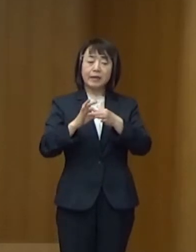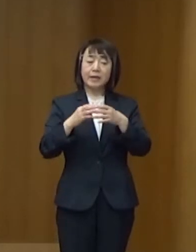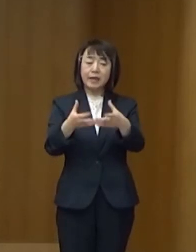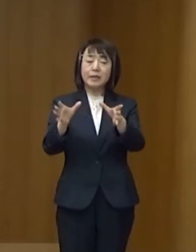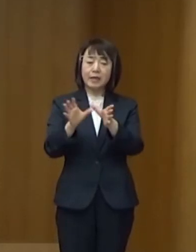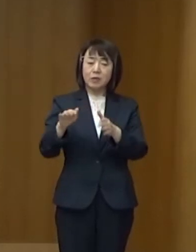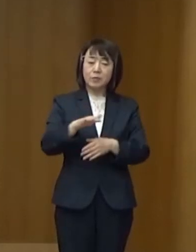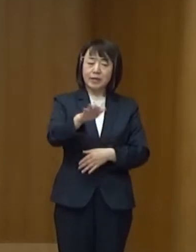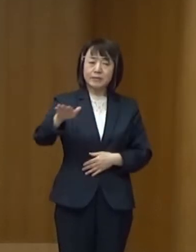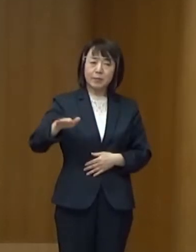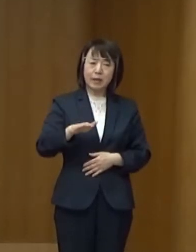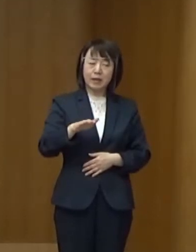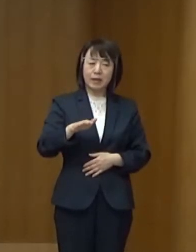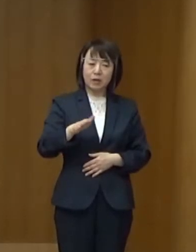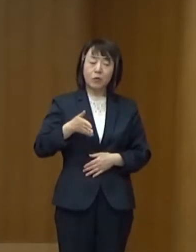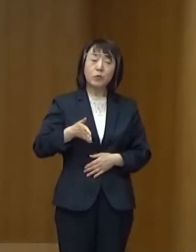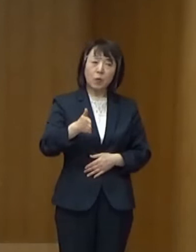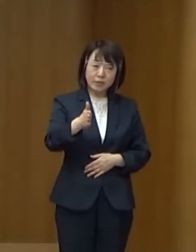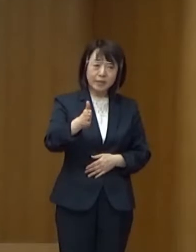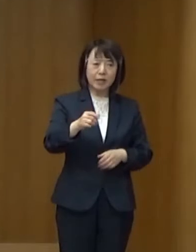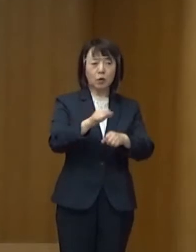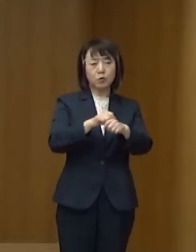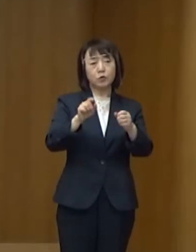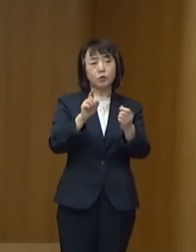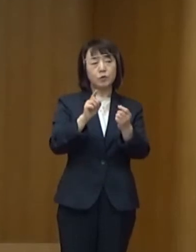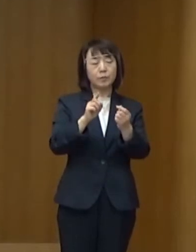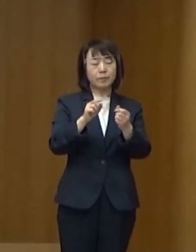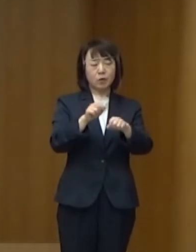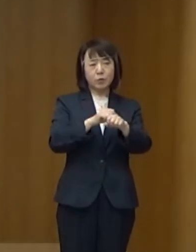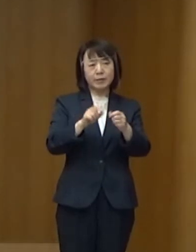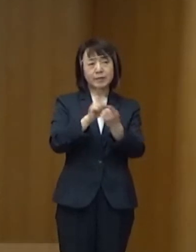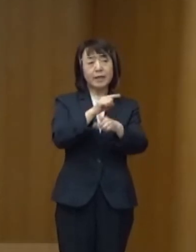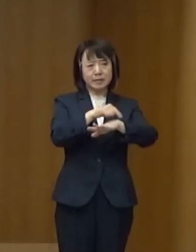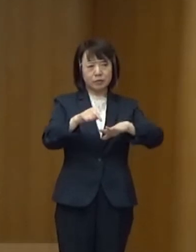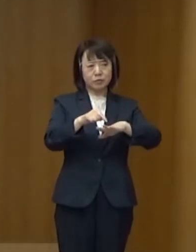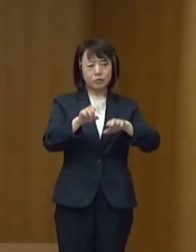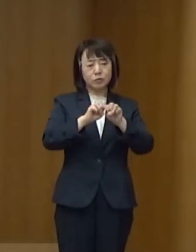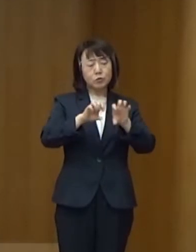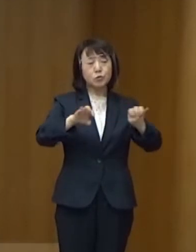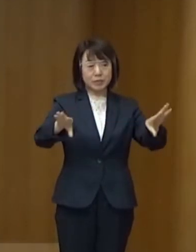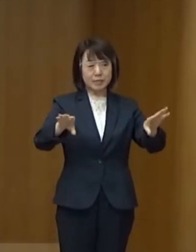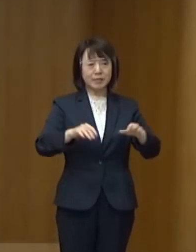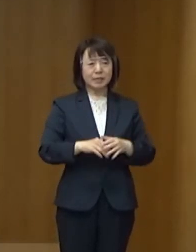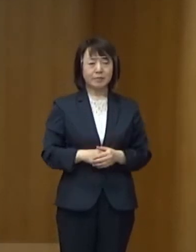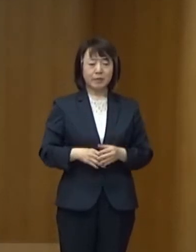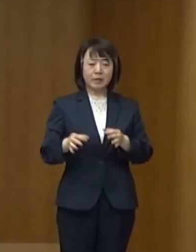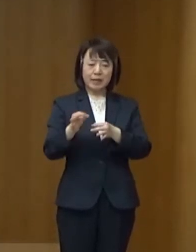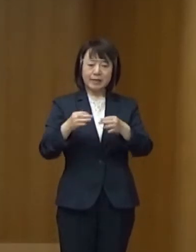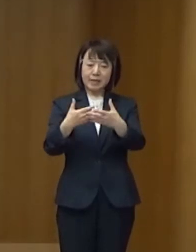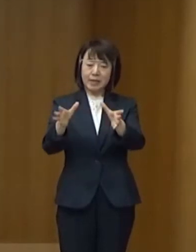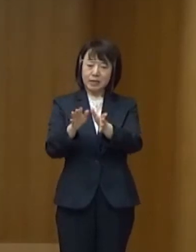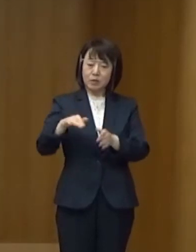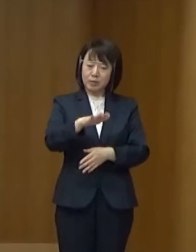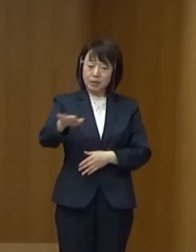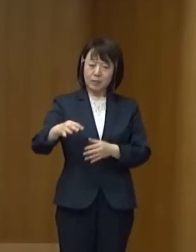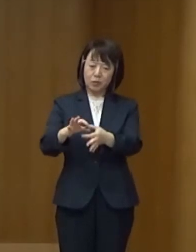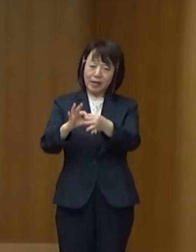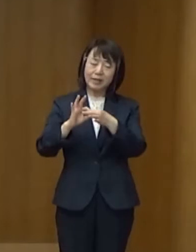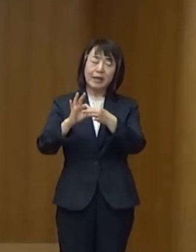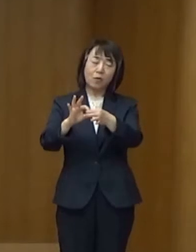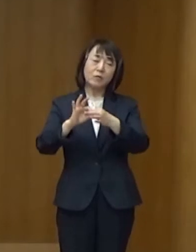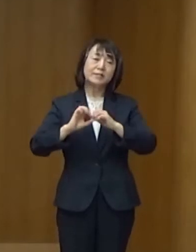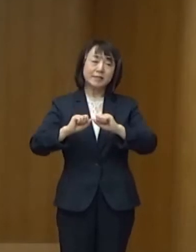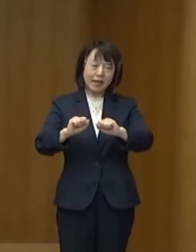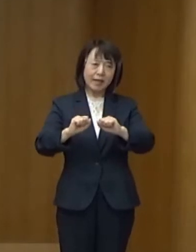の皆様を通じまして、特別対策の徹底した周知や経済団体の皆様と連携をしまして